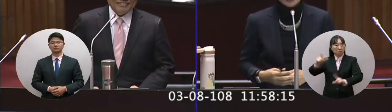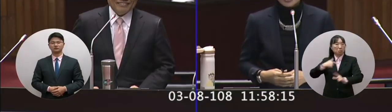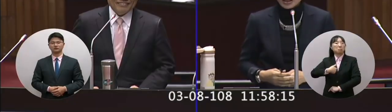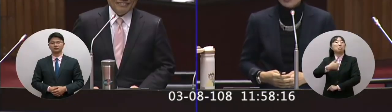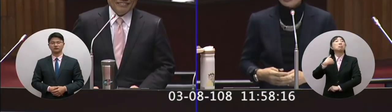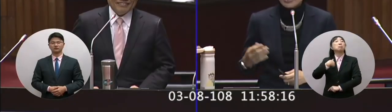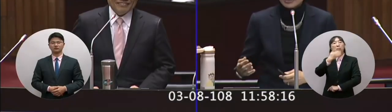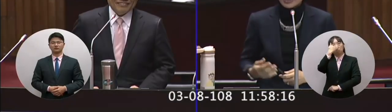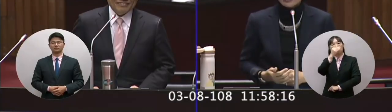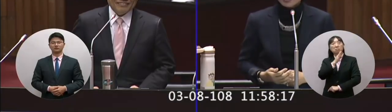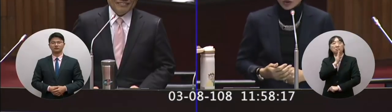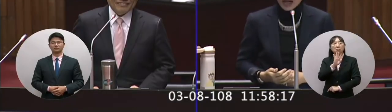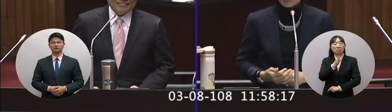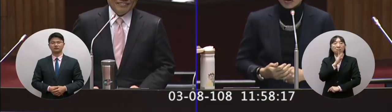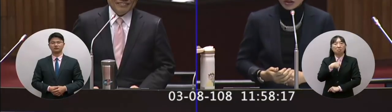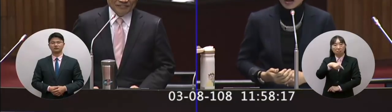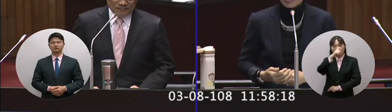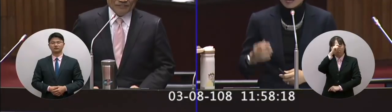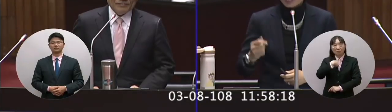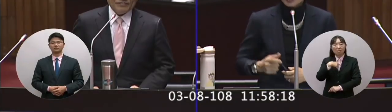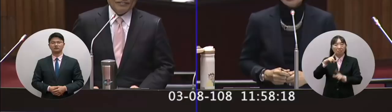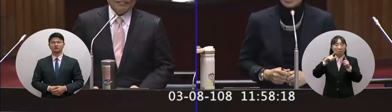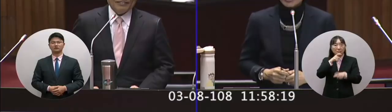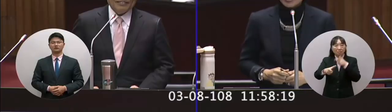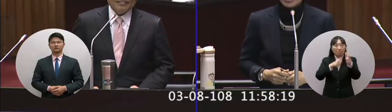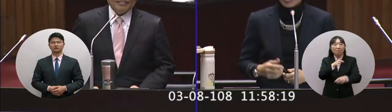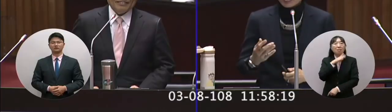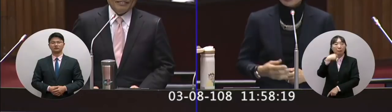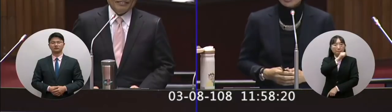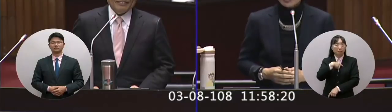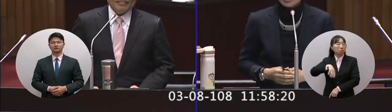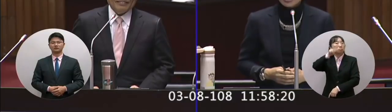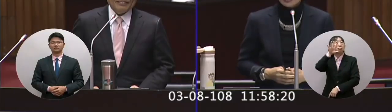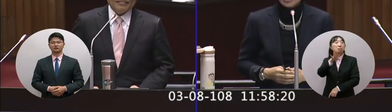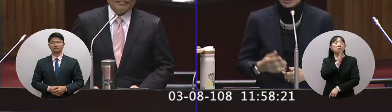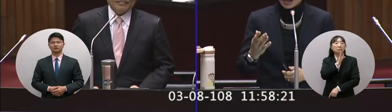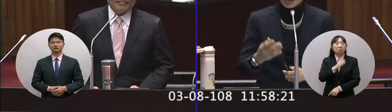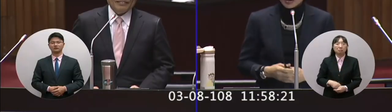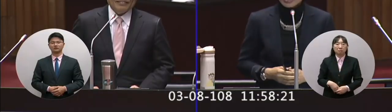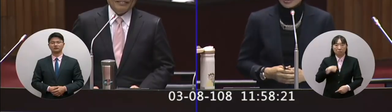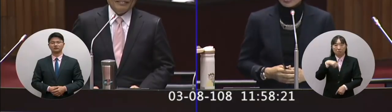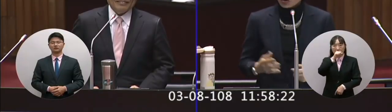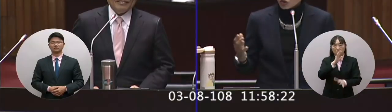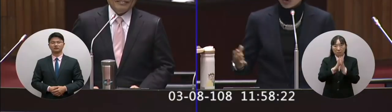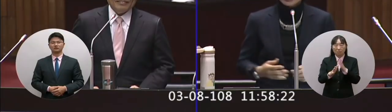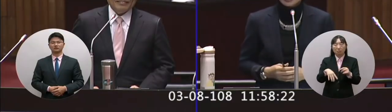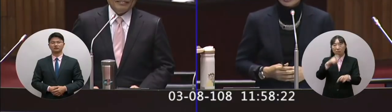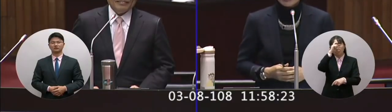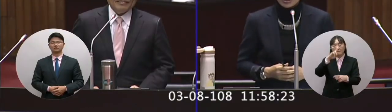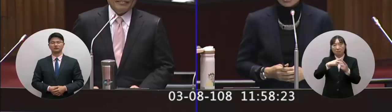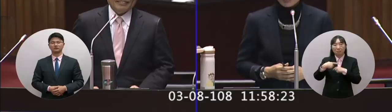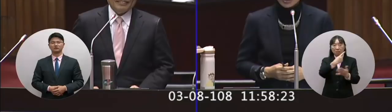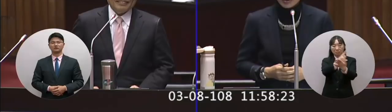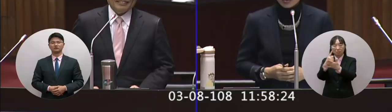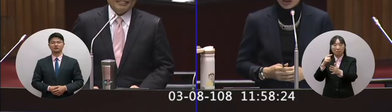但是我其实更希望在那里喊的是我台湾我骄傲，我们都是台湾队，我们希望能够跟院长跟所有的台